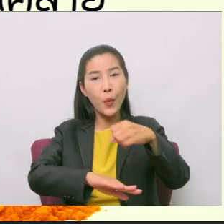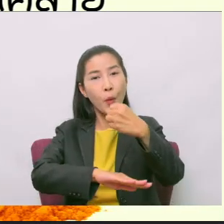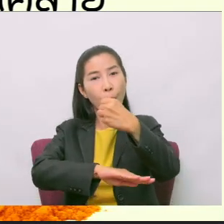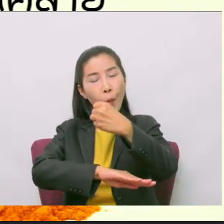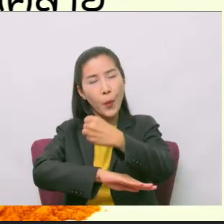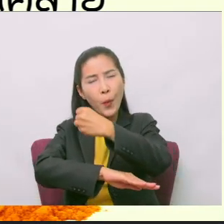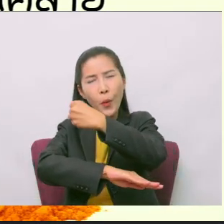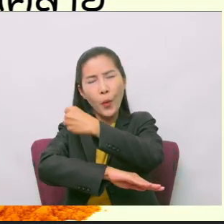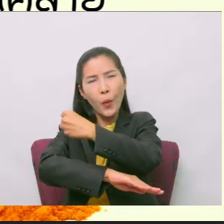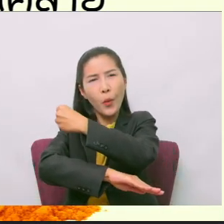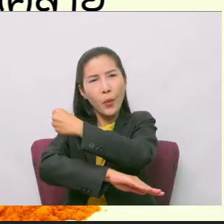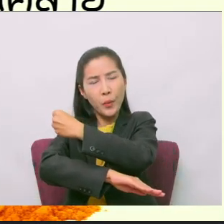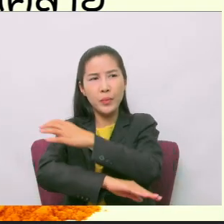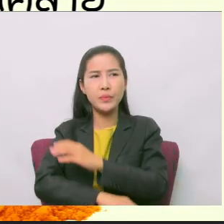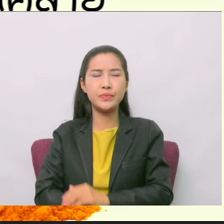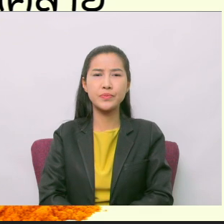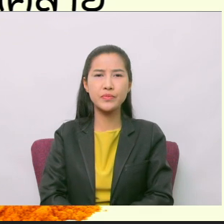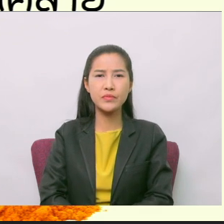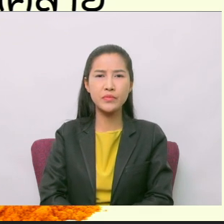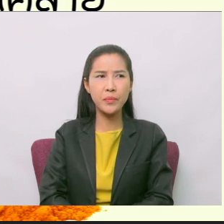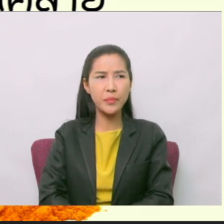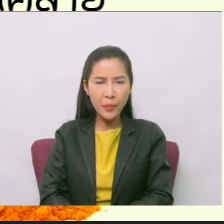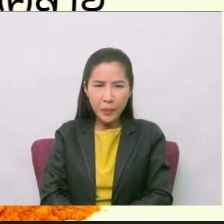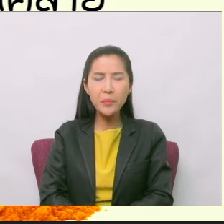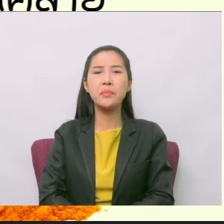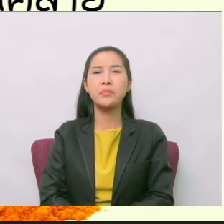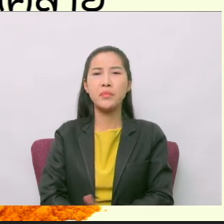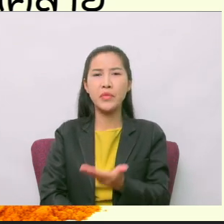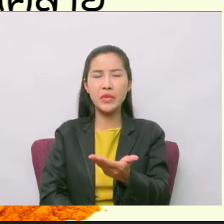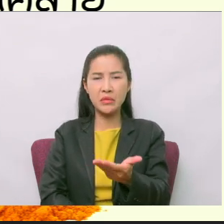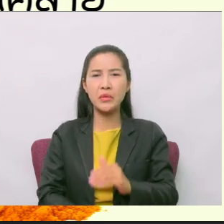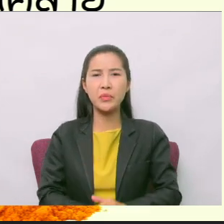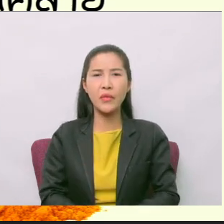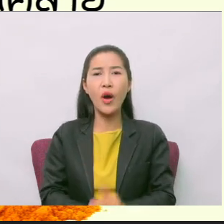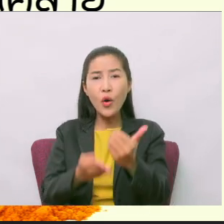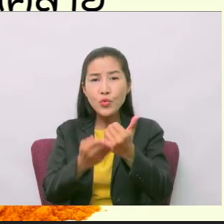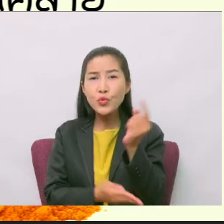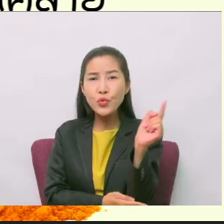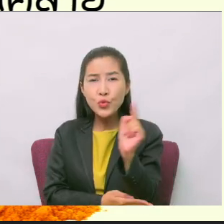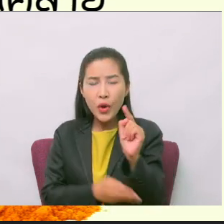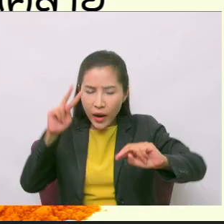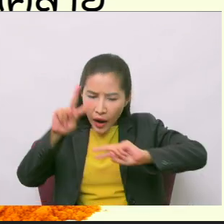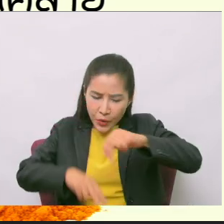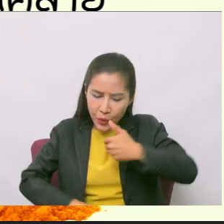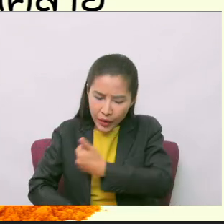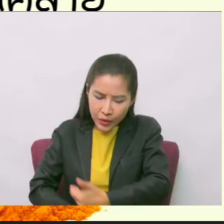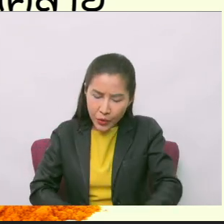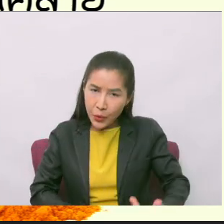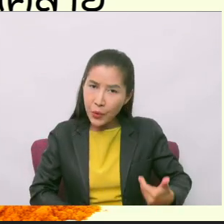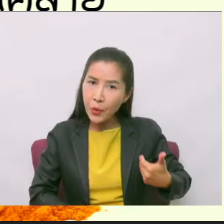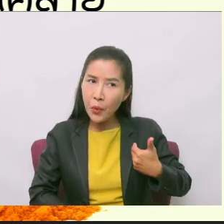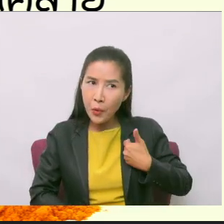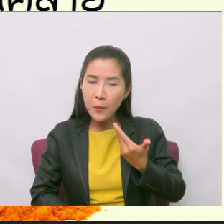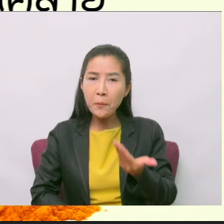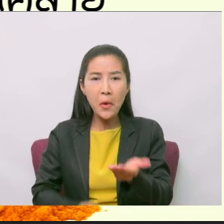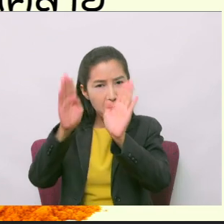ะลูกประคบก็คือเป็นสมุนไพรนะคะที่มีสรรพคุณในเรื่องของการดูแลสุขภาพนะคะซึ่งเป็นอีกรูปแบบวิ